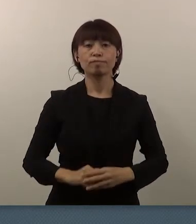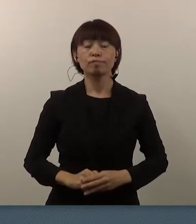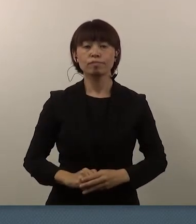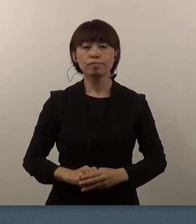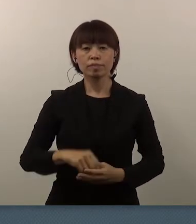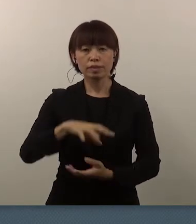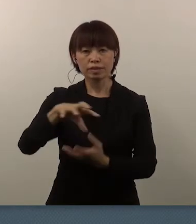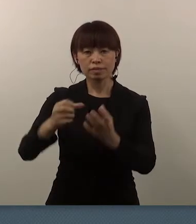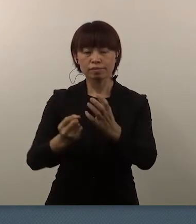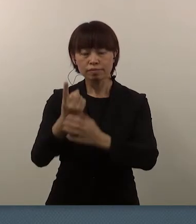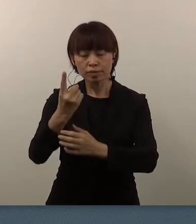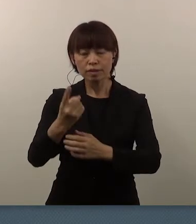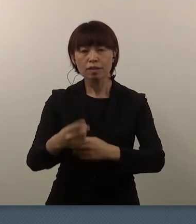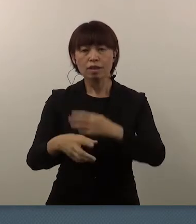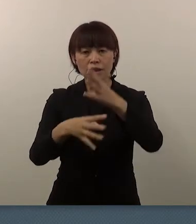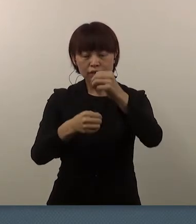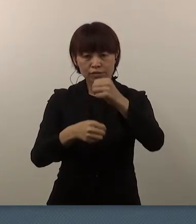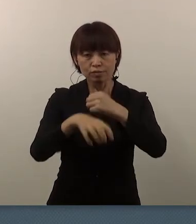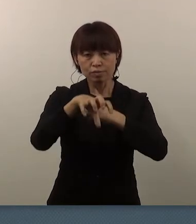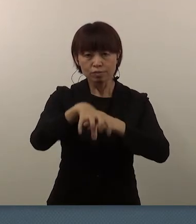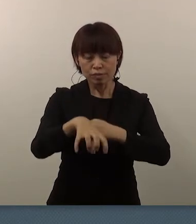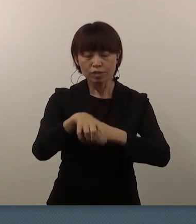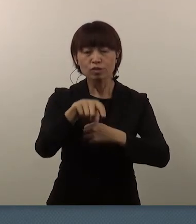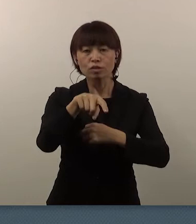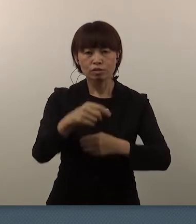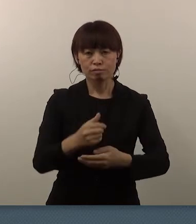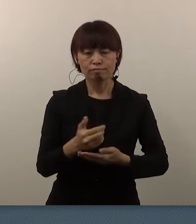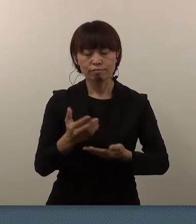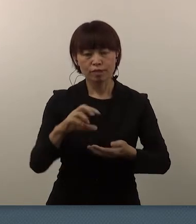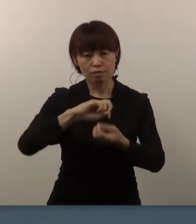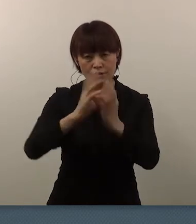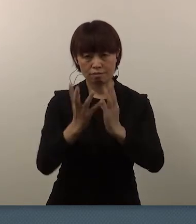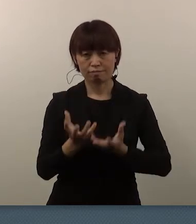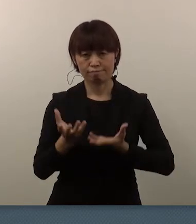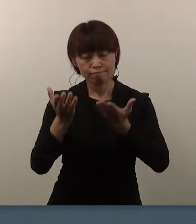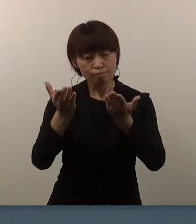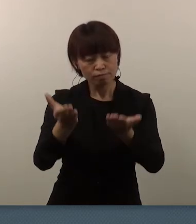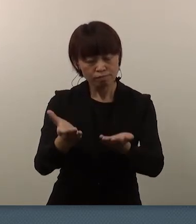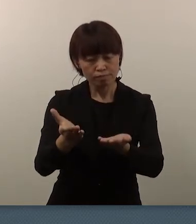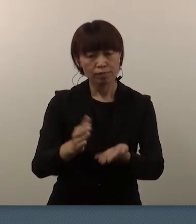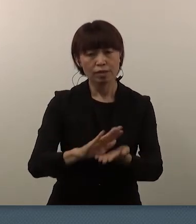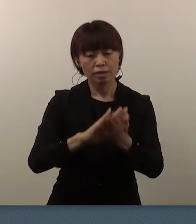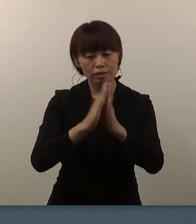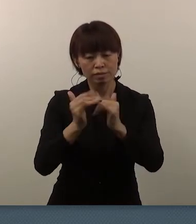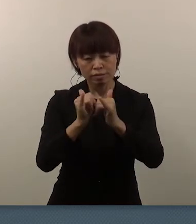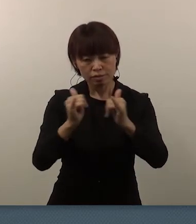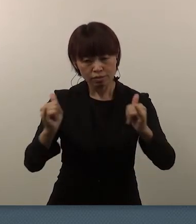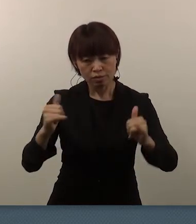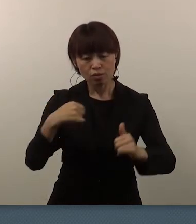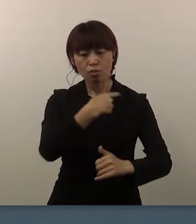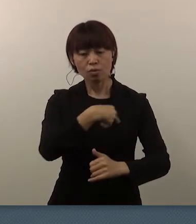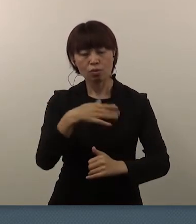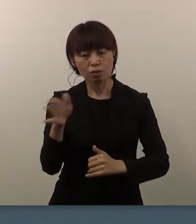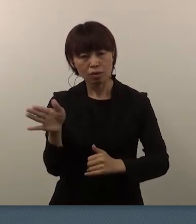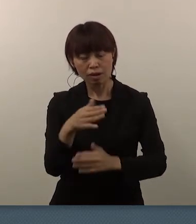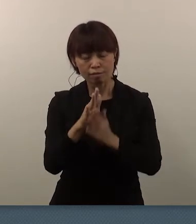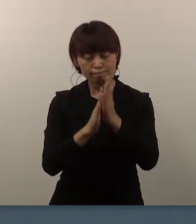生したその日にその場所で献花を行い、お亡くなりになられた方々に心から哀悼の意を捧げたいと思います